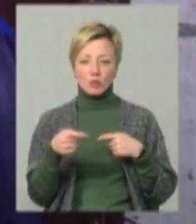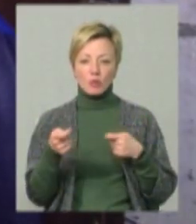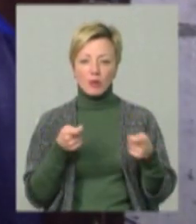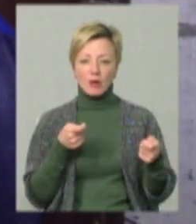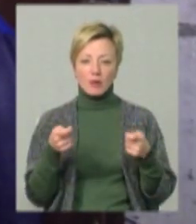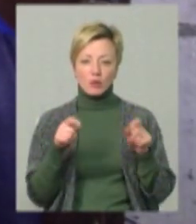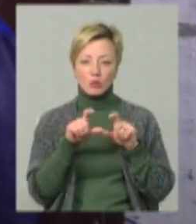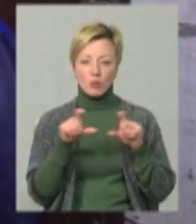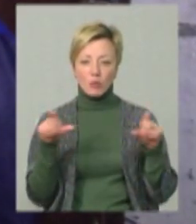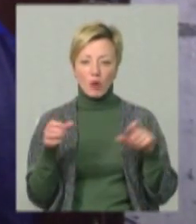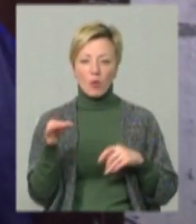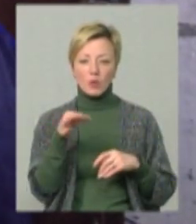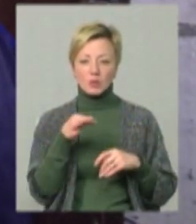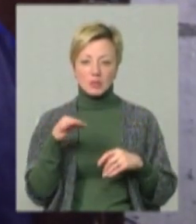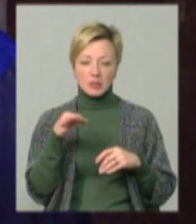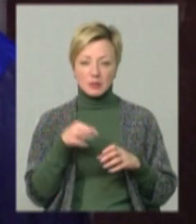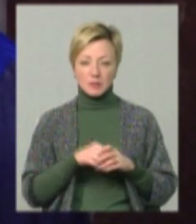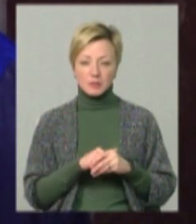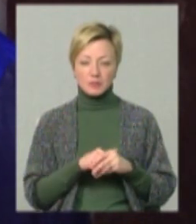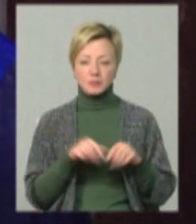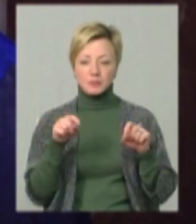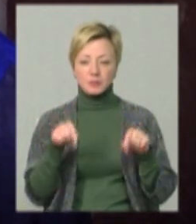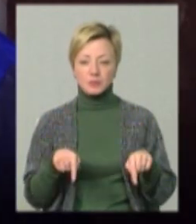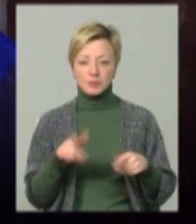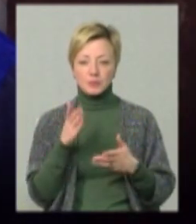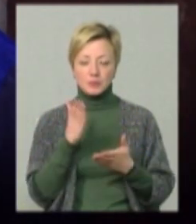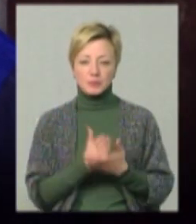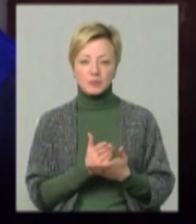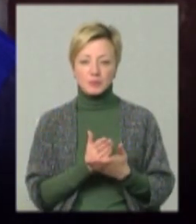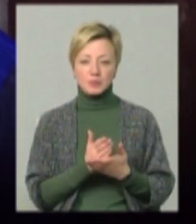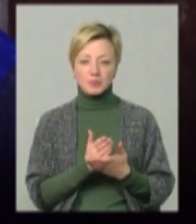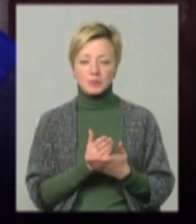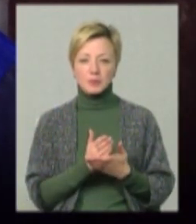управляючої муніципальної компанії «Озерна» Іван Хребтатий. Тут знаходиться